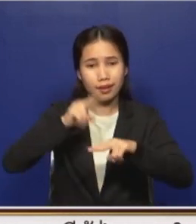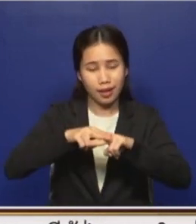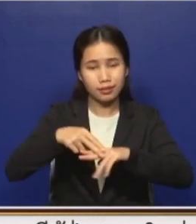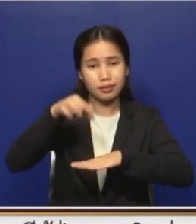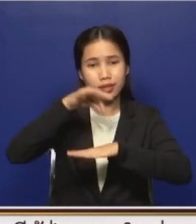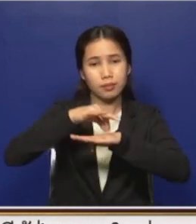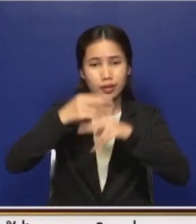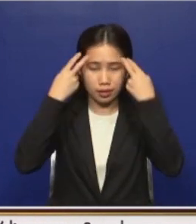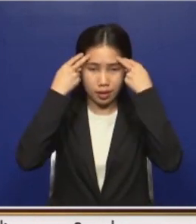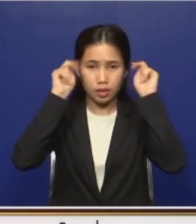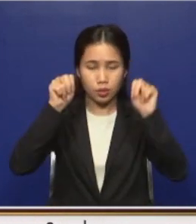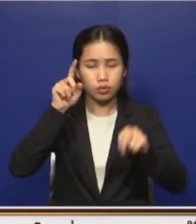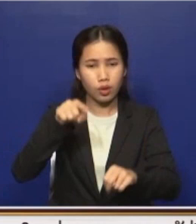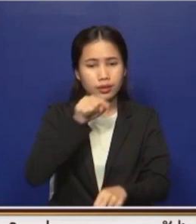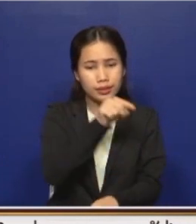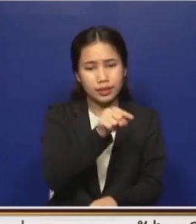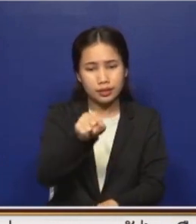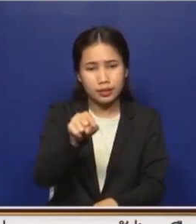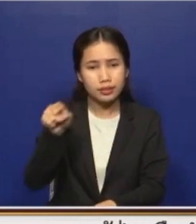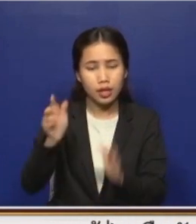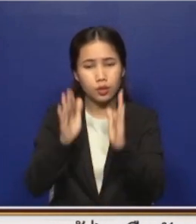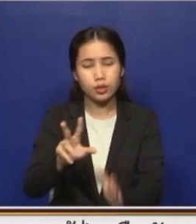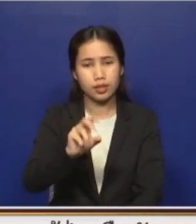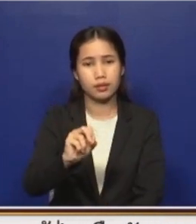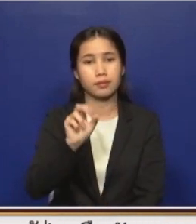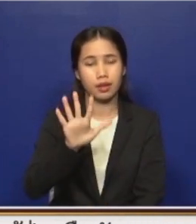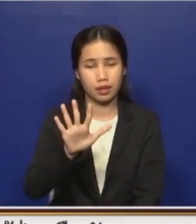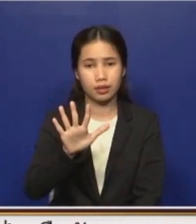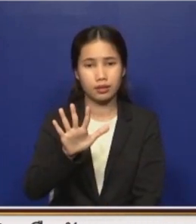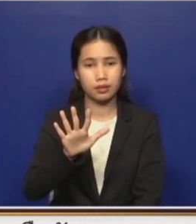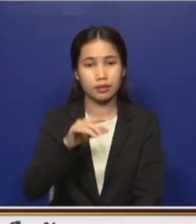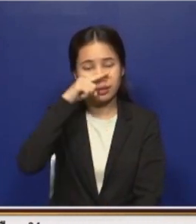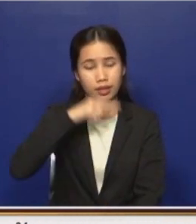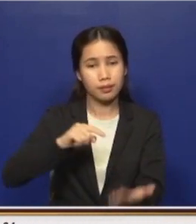ะไปดูแผ่นต่อไปครับ